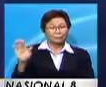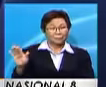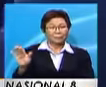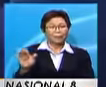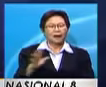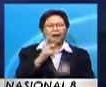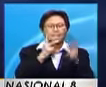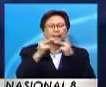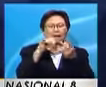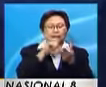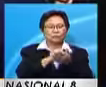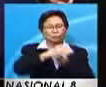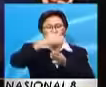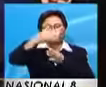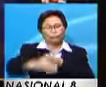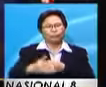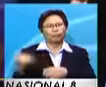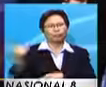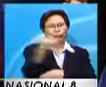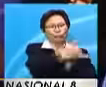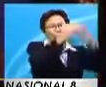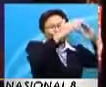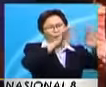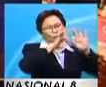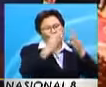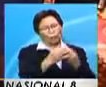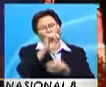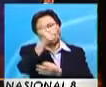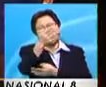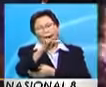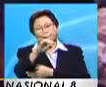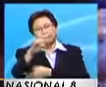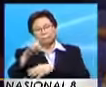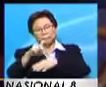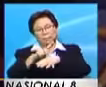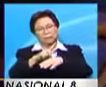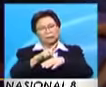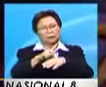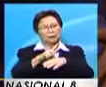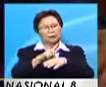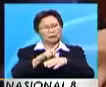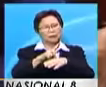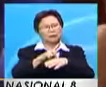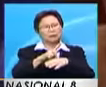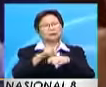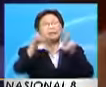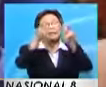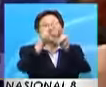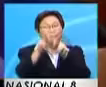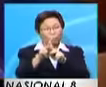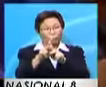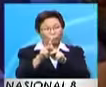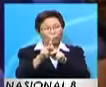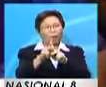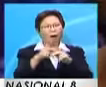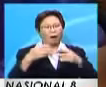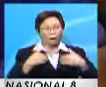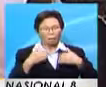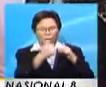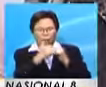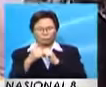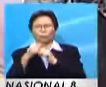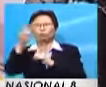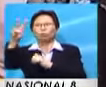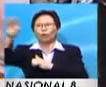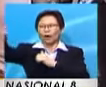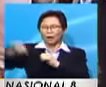Star berkata demikian selepas mengunjungi rumah keluarga Ahmad Seohyun orbit di kampung Kubang udang manung yang turut disertai